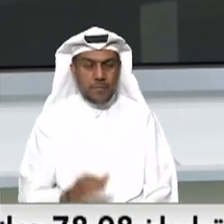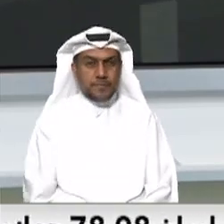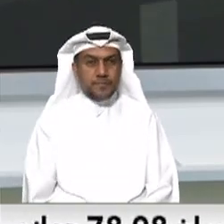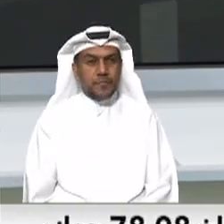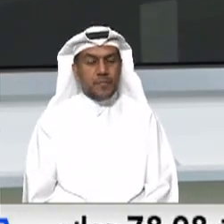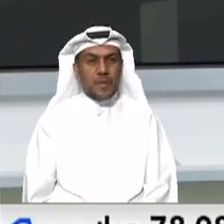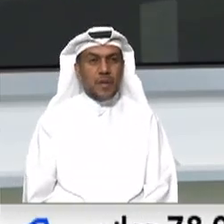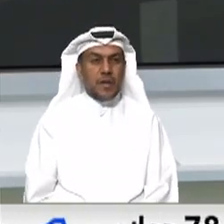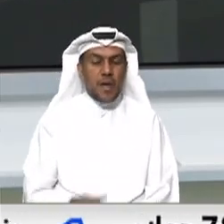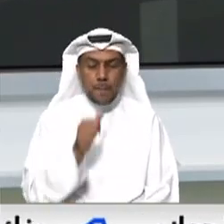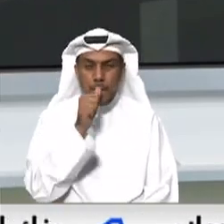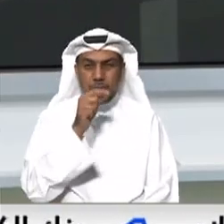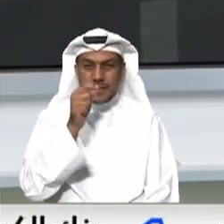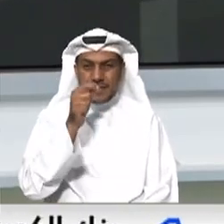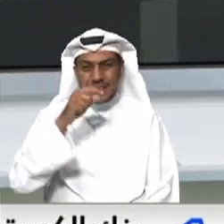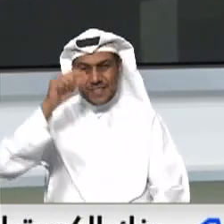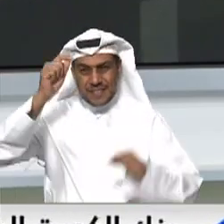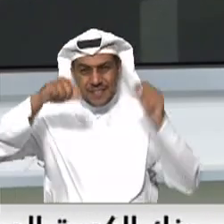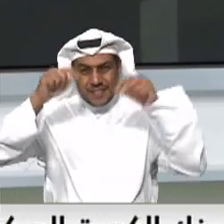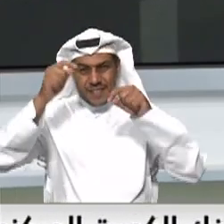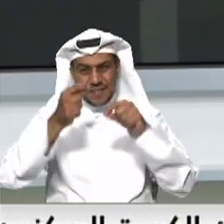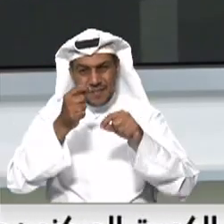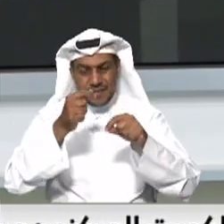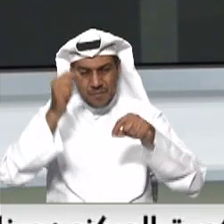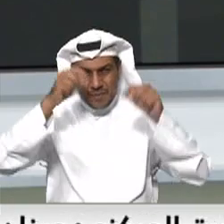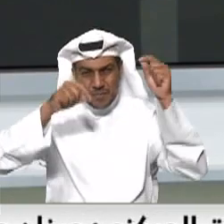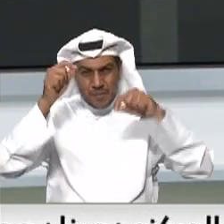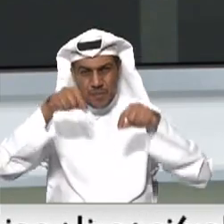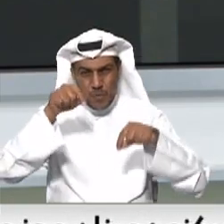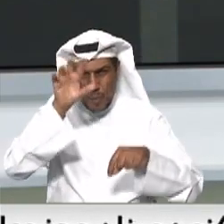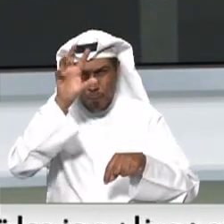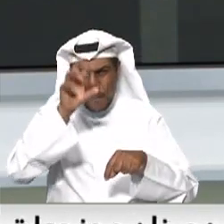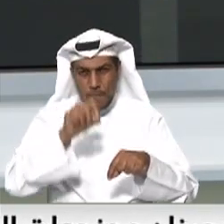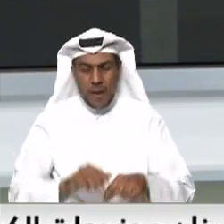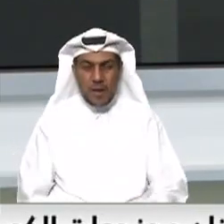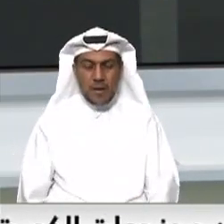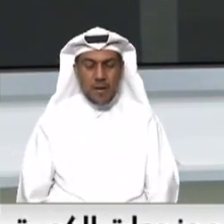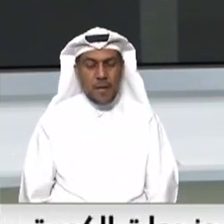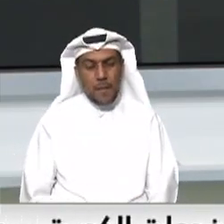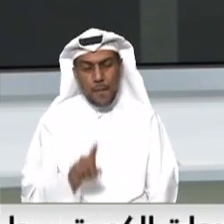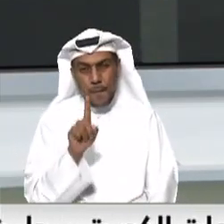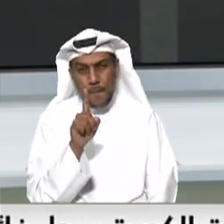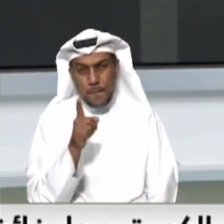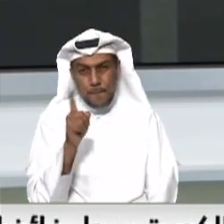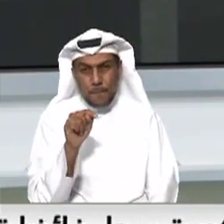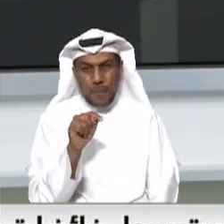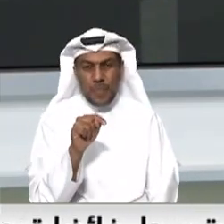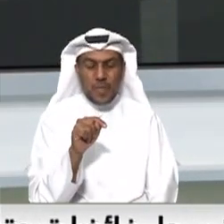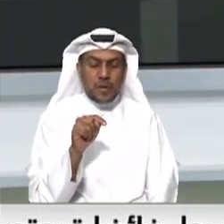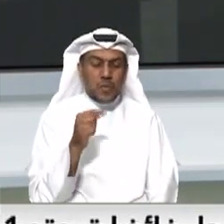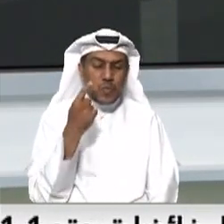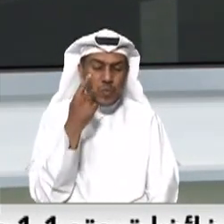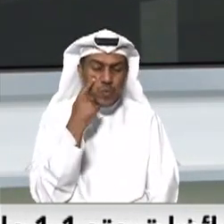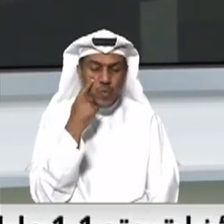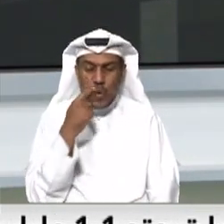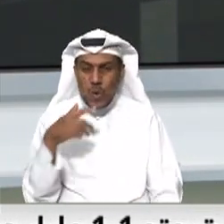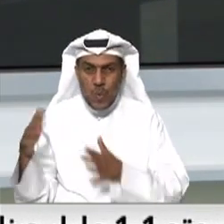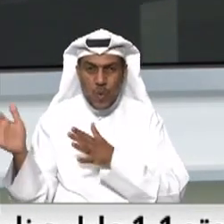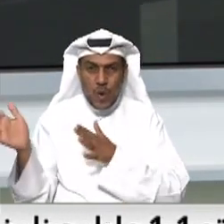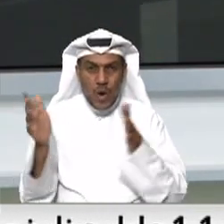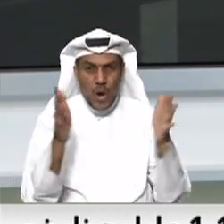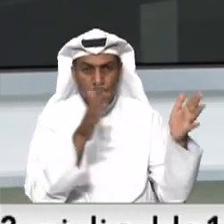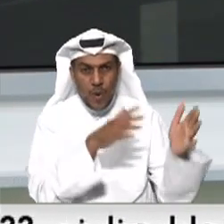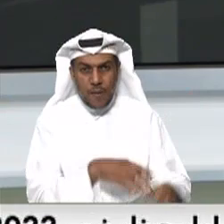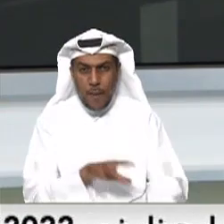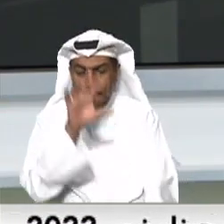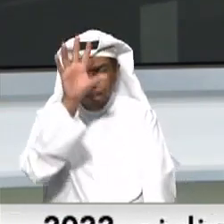فرص الايرادات الليله راح تكون ويانا تنتهي مع ساحه الصباح الاولى راح يستمر في نشاطه خلال النهار وتتراجع تدريجيا